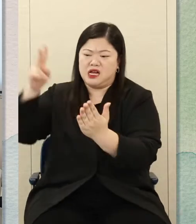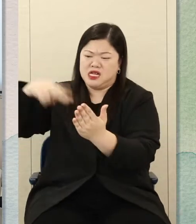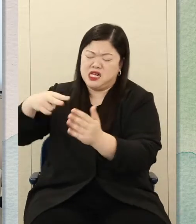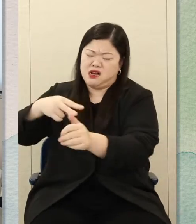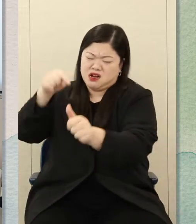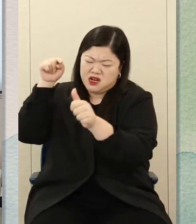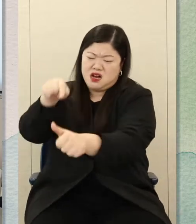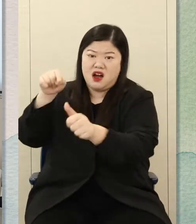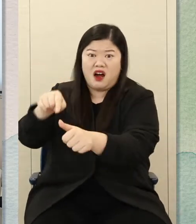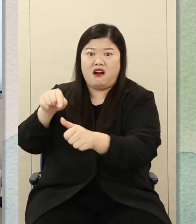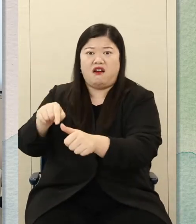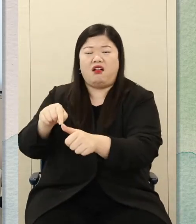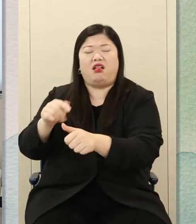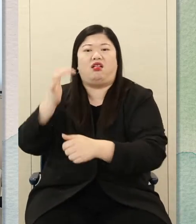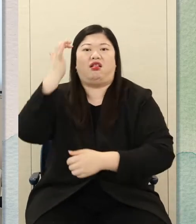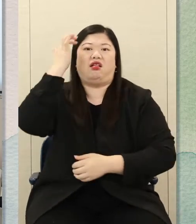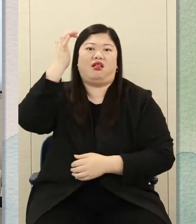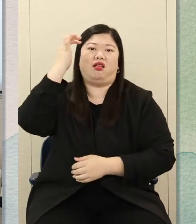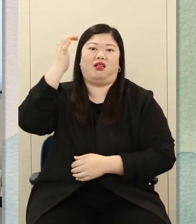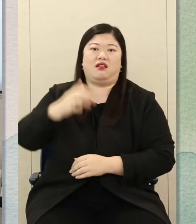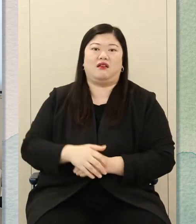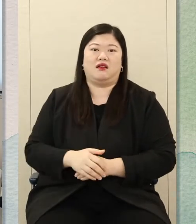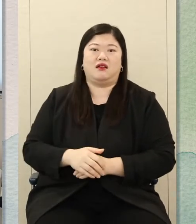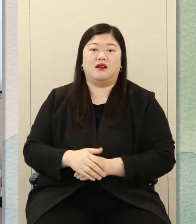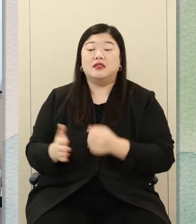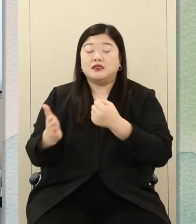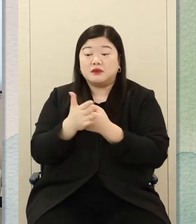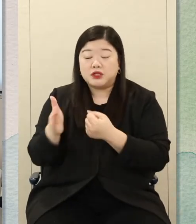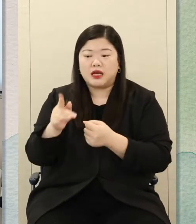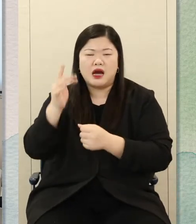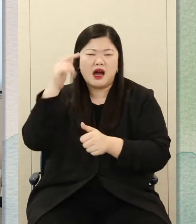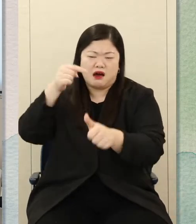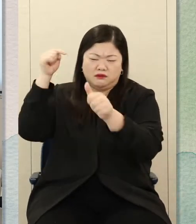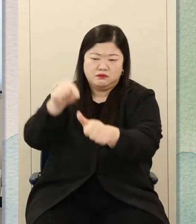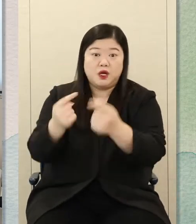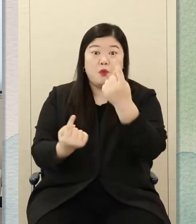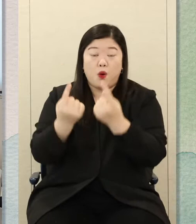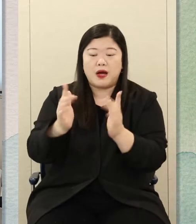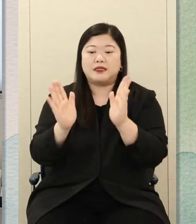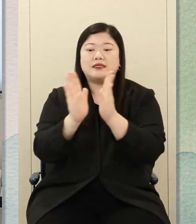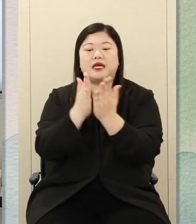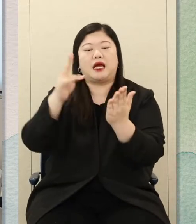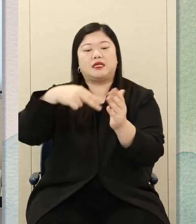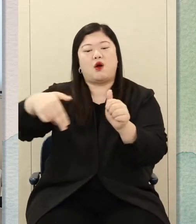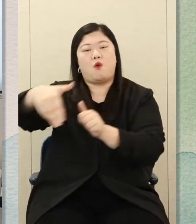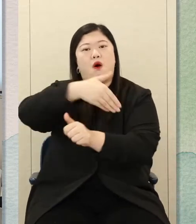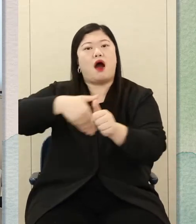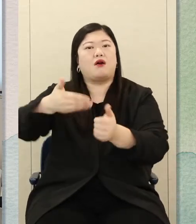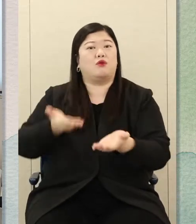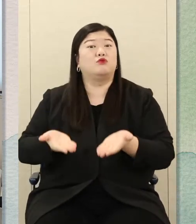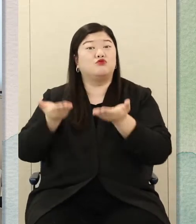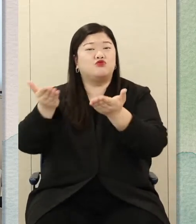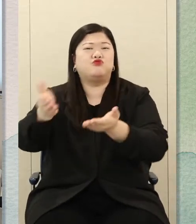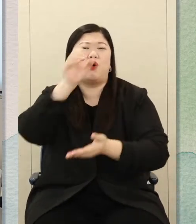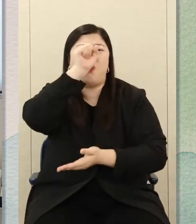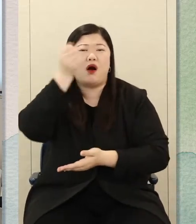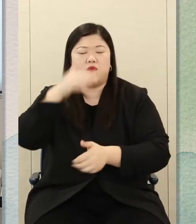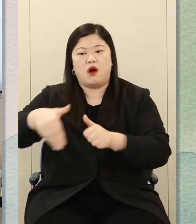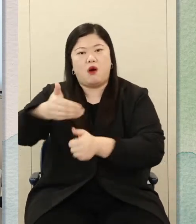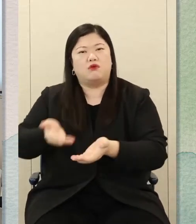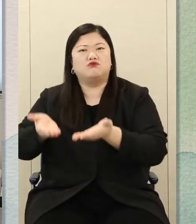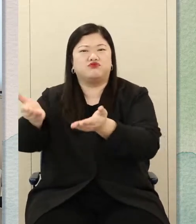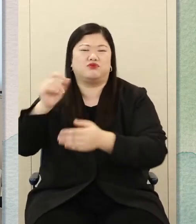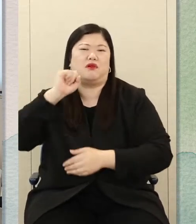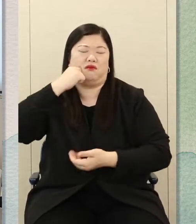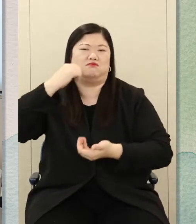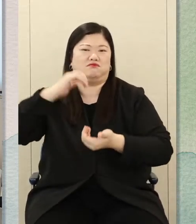호소하는 건 가능한데 책을 실제로 읽게 만드는 그런 요인이나 이런 것들을 제공하기가 너무나 어렵구나 이런 걸